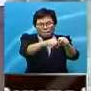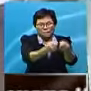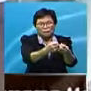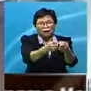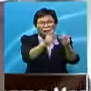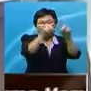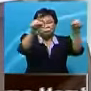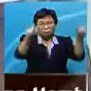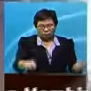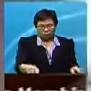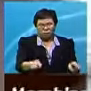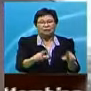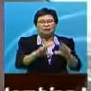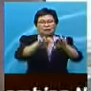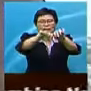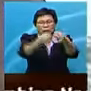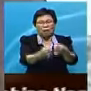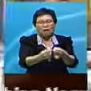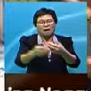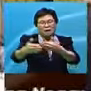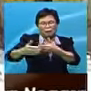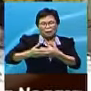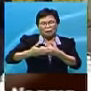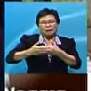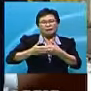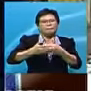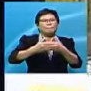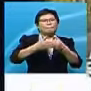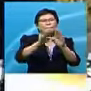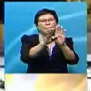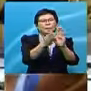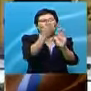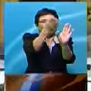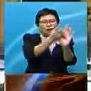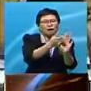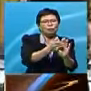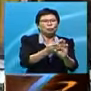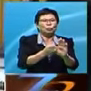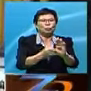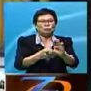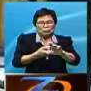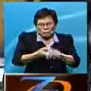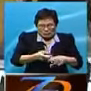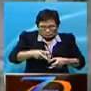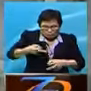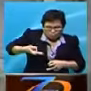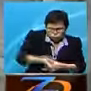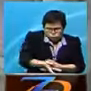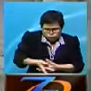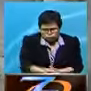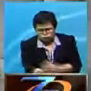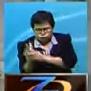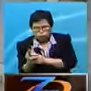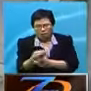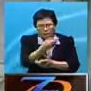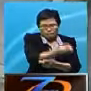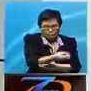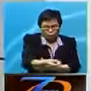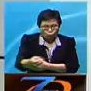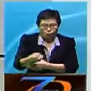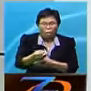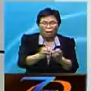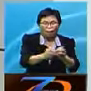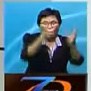tersebut yang terletak berhampiran pintu utama bank. Suspek menggunakan kuku kambing sebelum memasukkan alat letupan ke dalam mesin